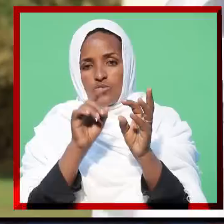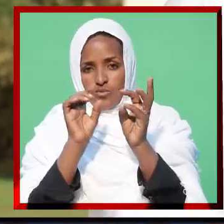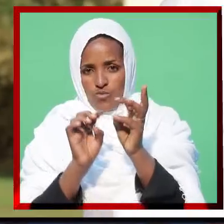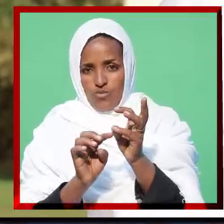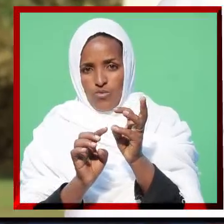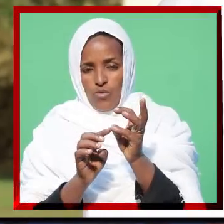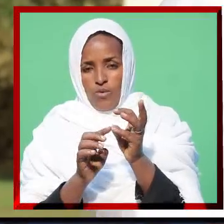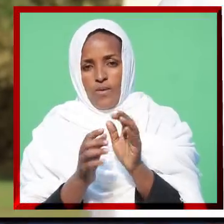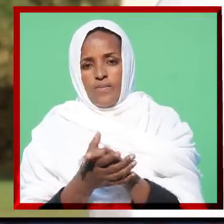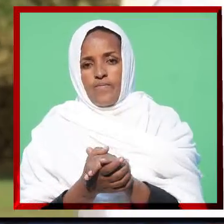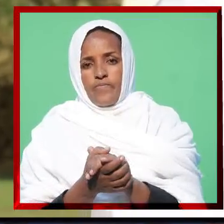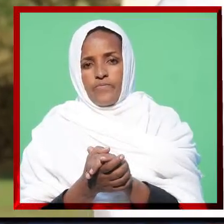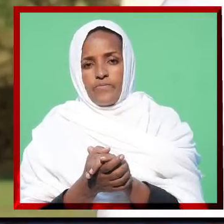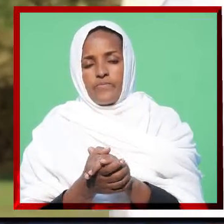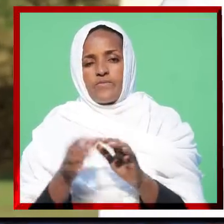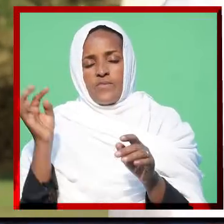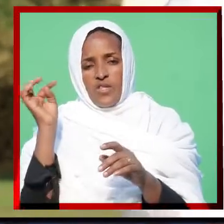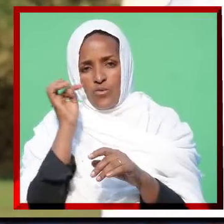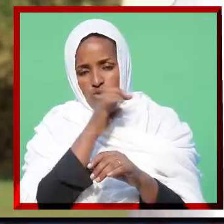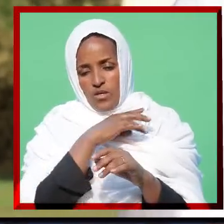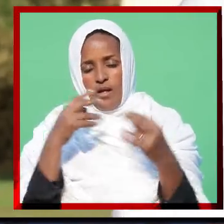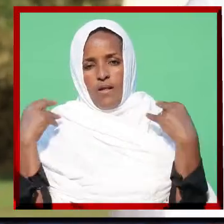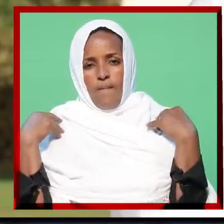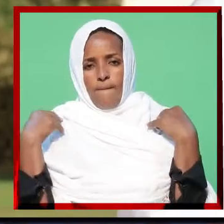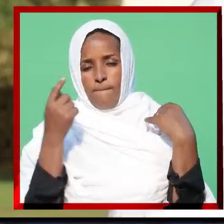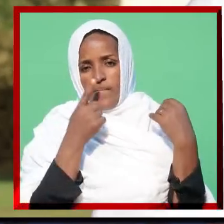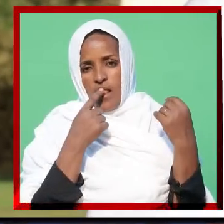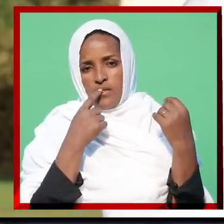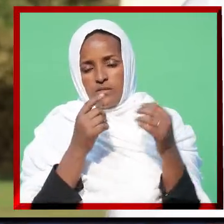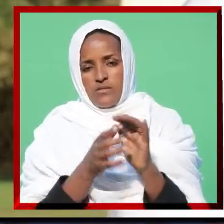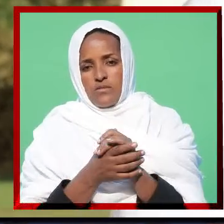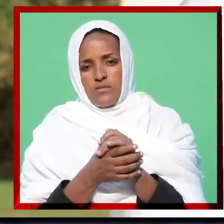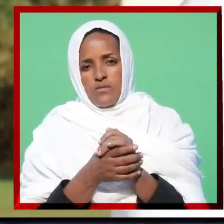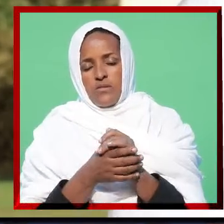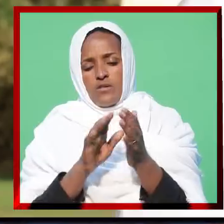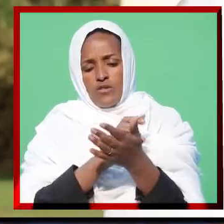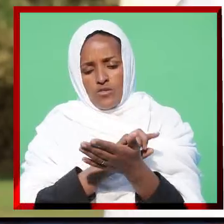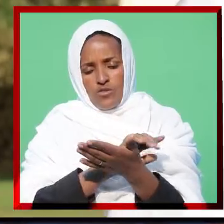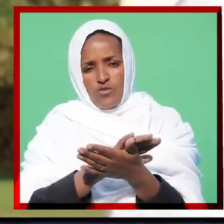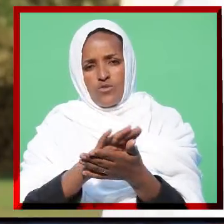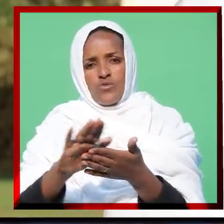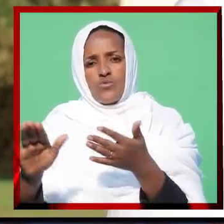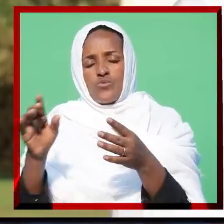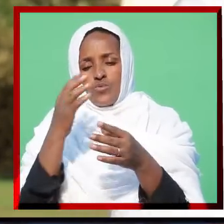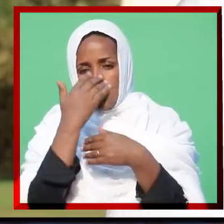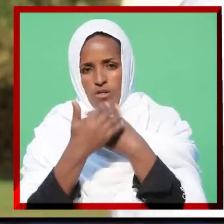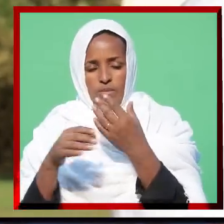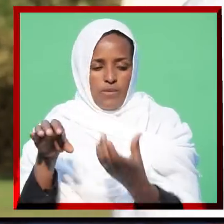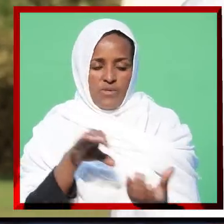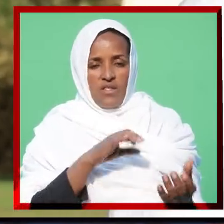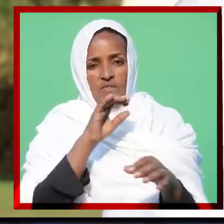ሐሰተኛ ምላስ፣ ንጹህ ደም የምታፈስ